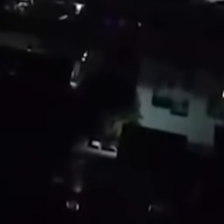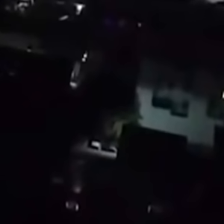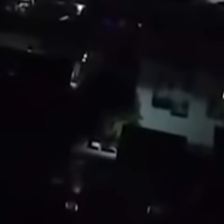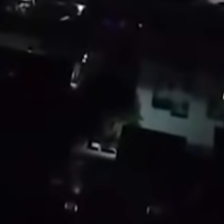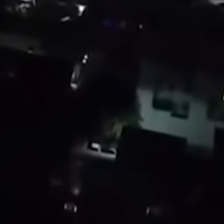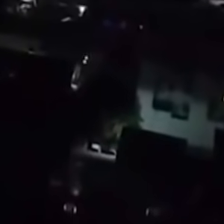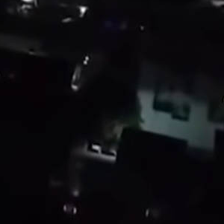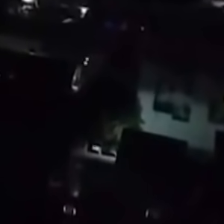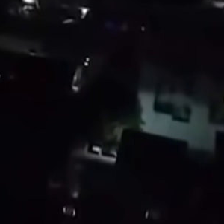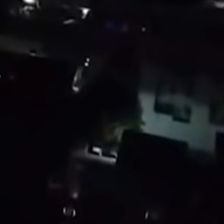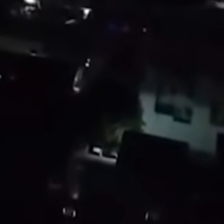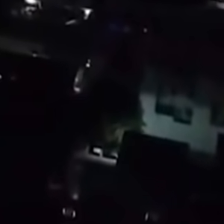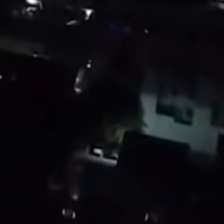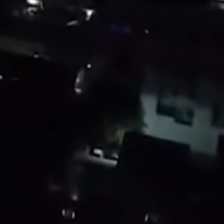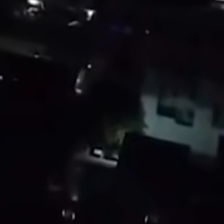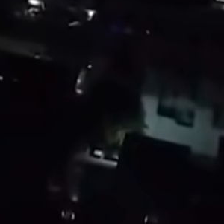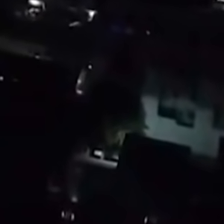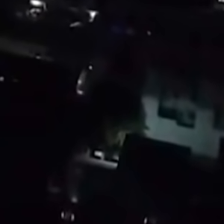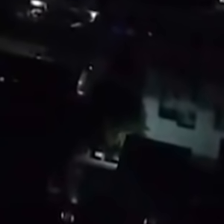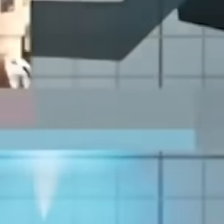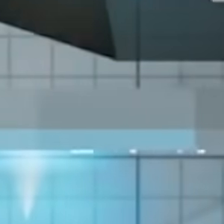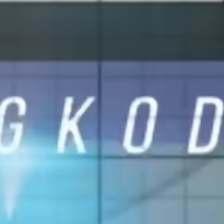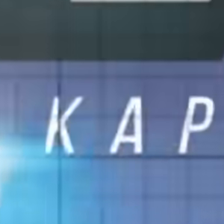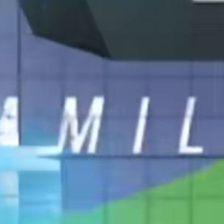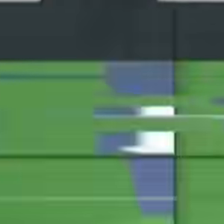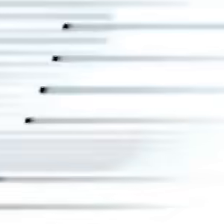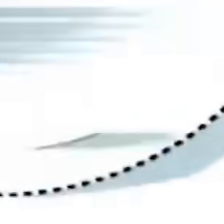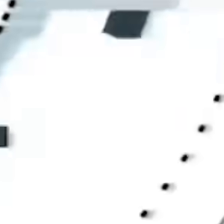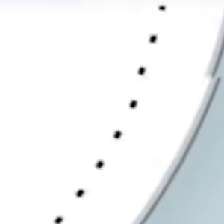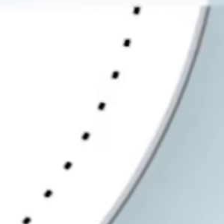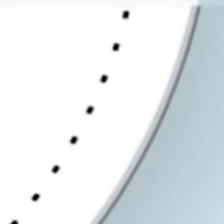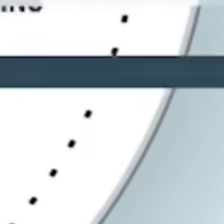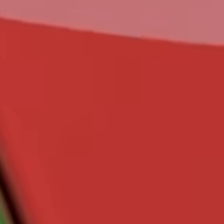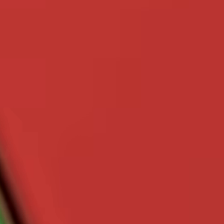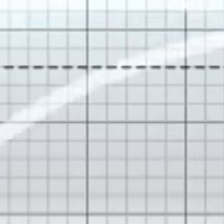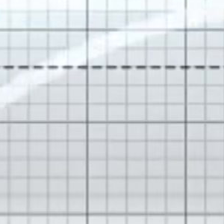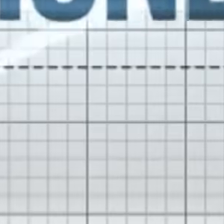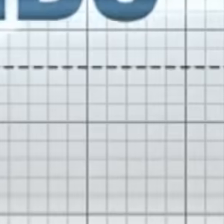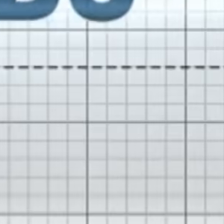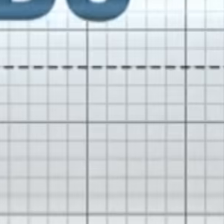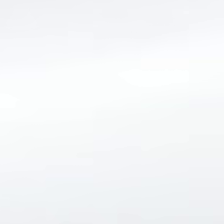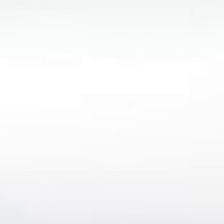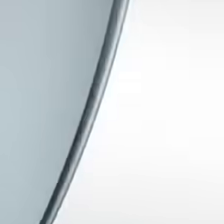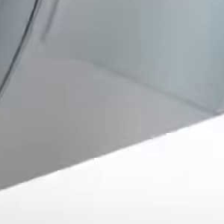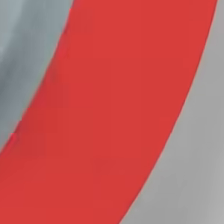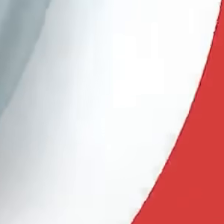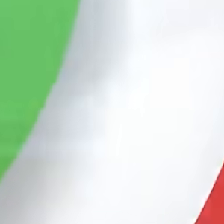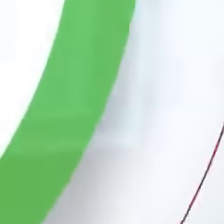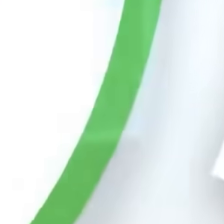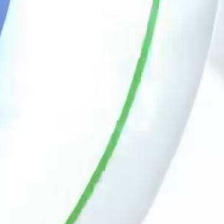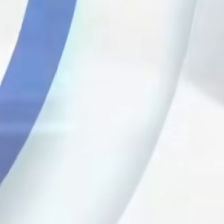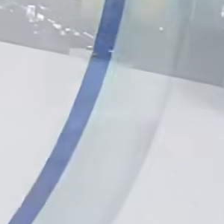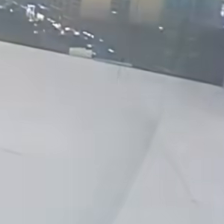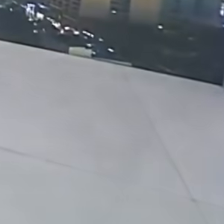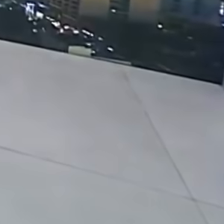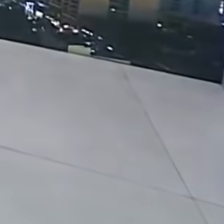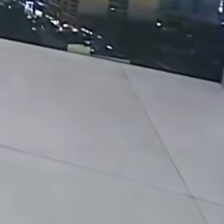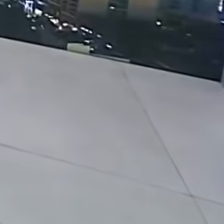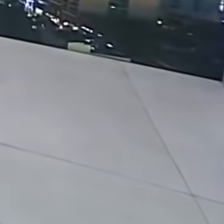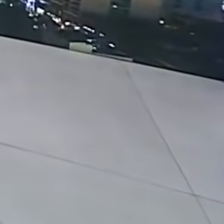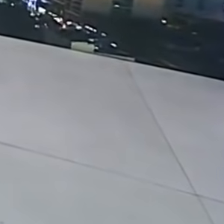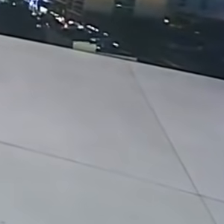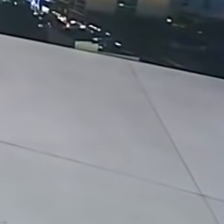mula sa ABS-CBN News Center Manila. Ito ang TV Patrol.